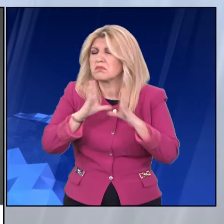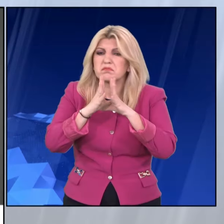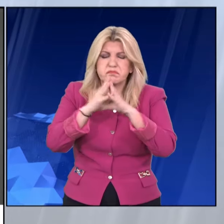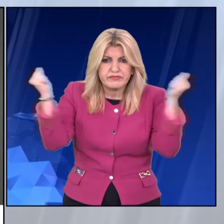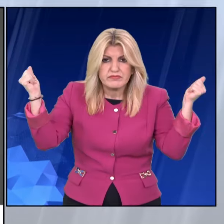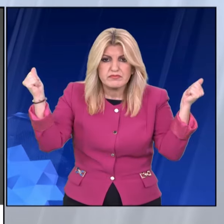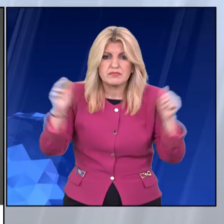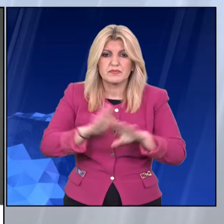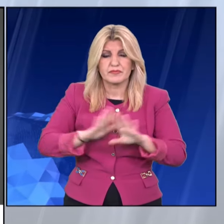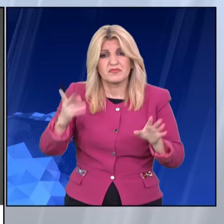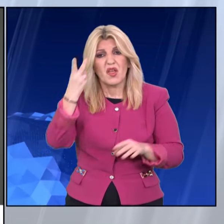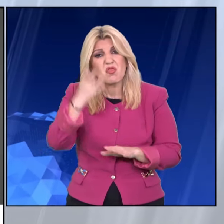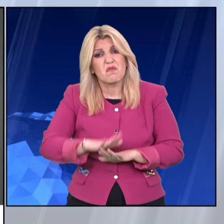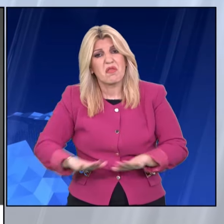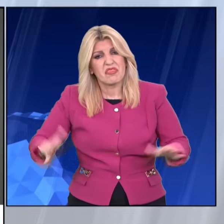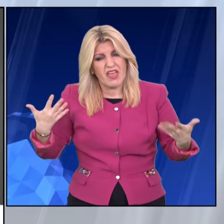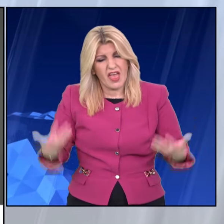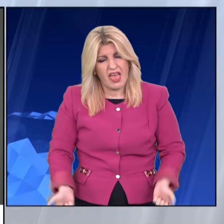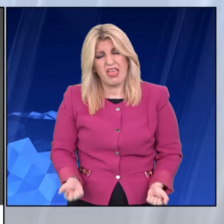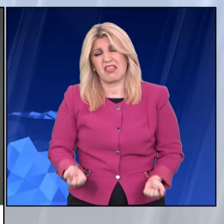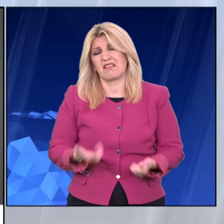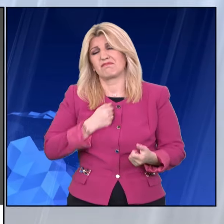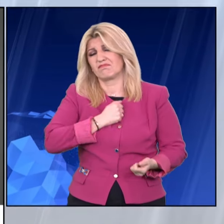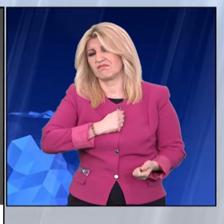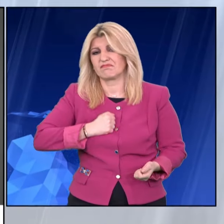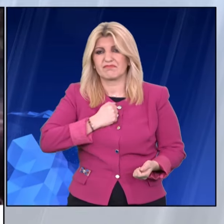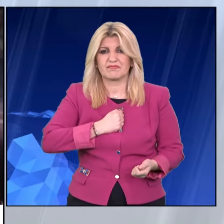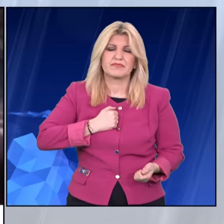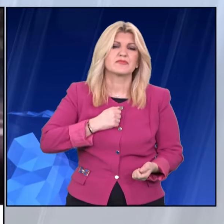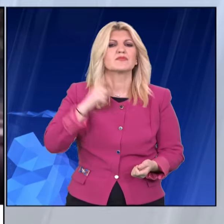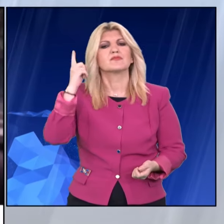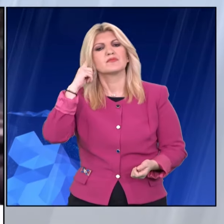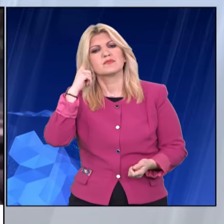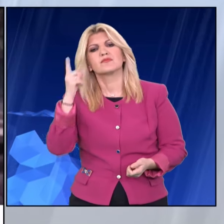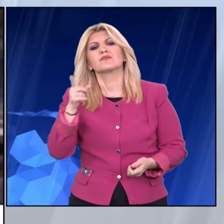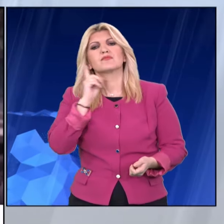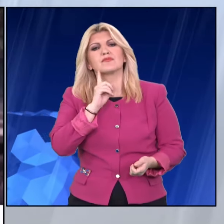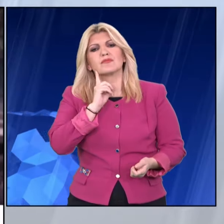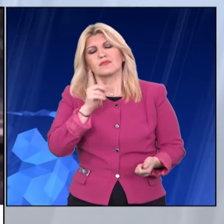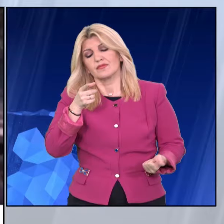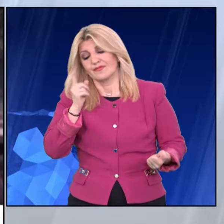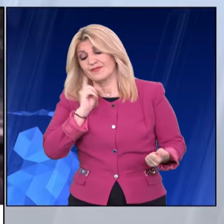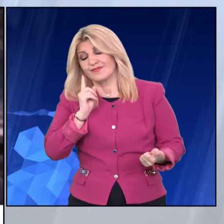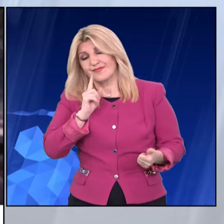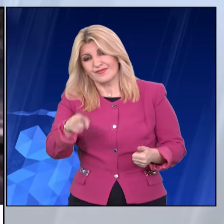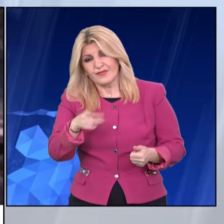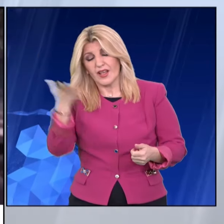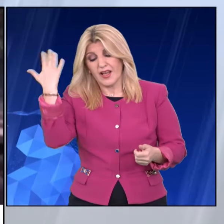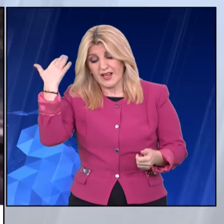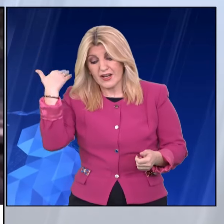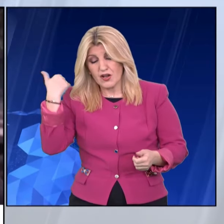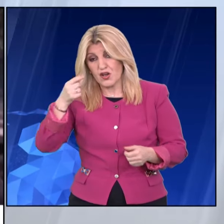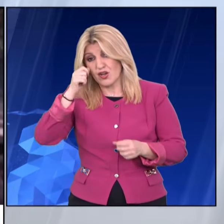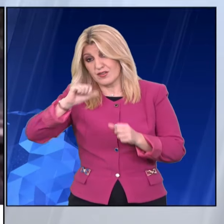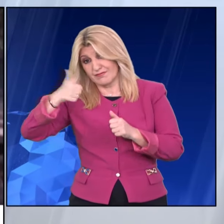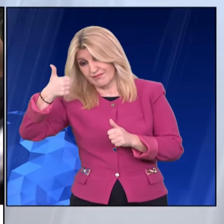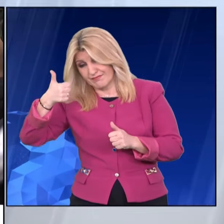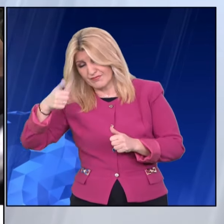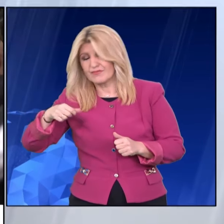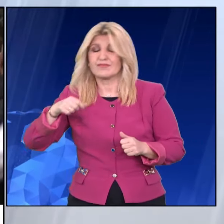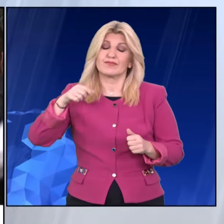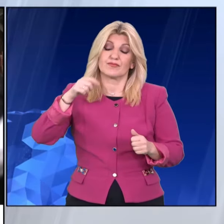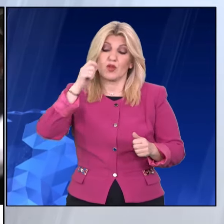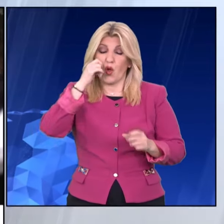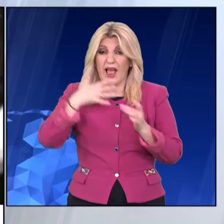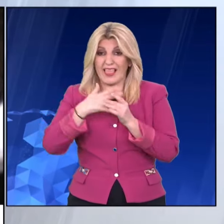πριν 4 χρόνια. Πίστευε ότι η γυναίκα του είχε βρει καταφύγιο στο σπίτι της κόρης του και του γαμπρού του. Πρώην σύζυγος και κόρη είχαν κόψει κάθε επαφή